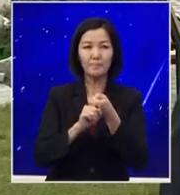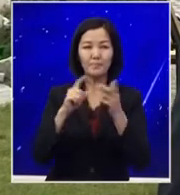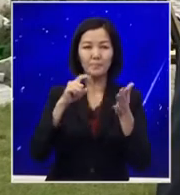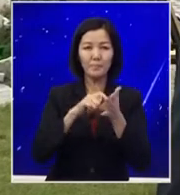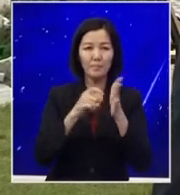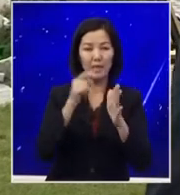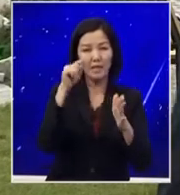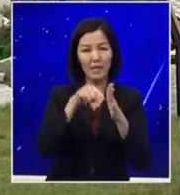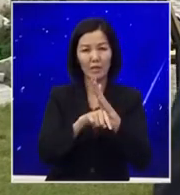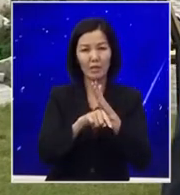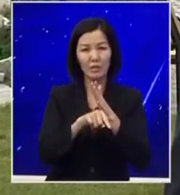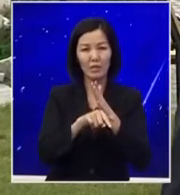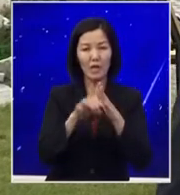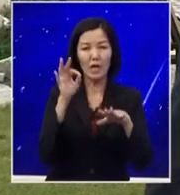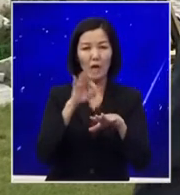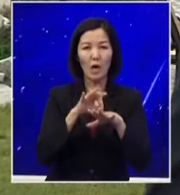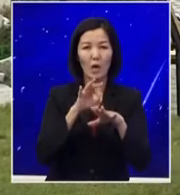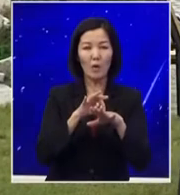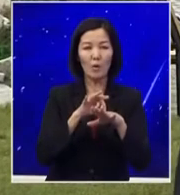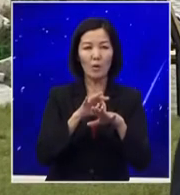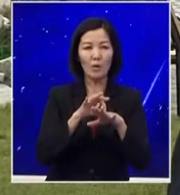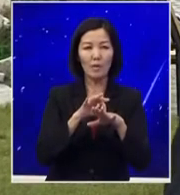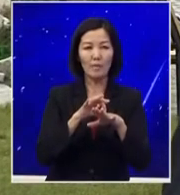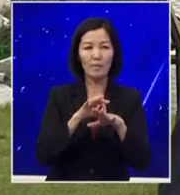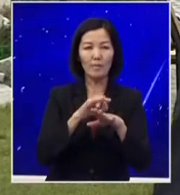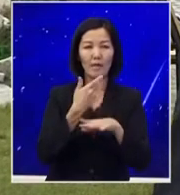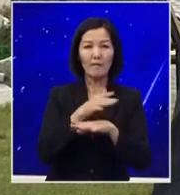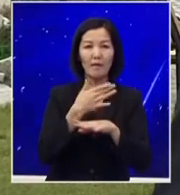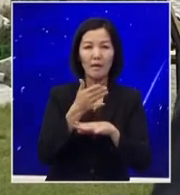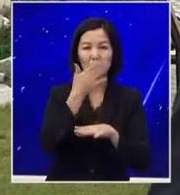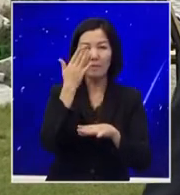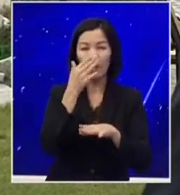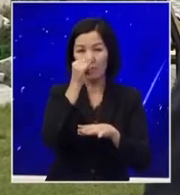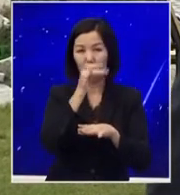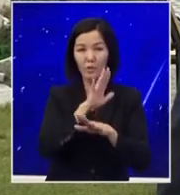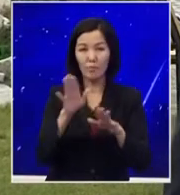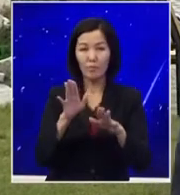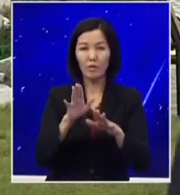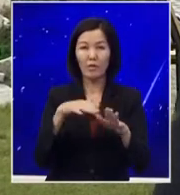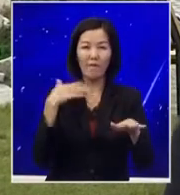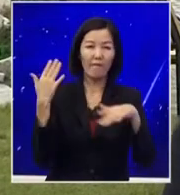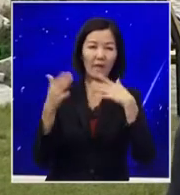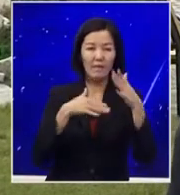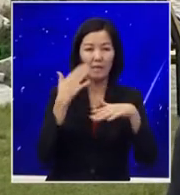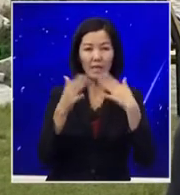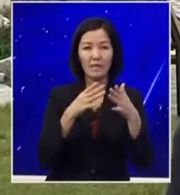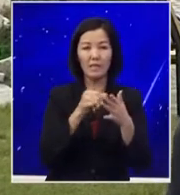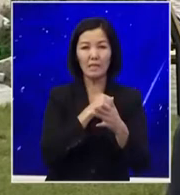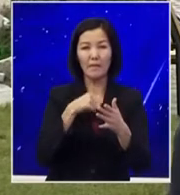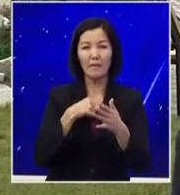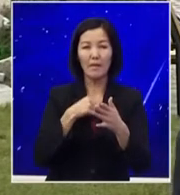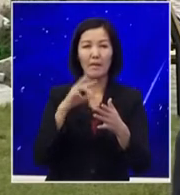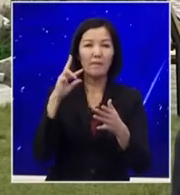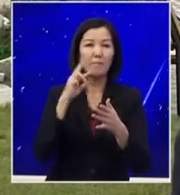палатаның ішіндегі инфицированный ауа сыртқа шықпайды, өйткені отрицательный давление менен вентиляционный өзі сорып алады